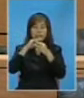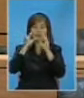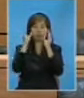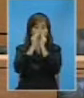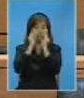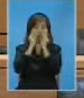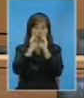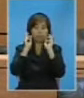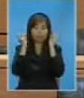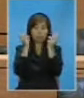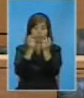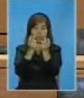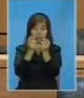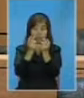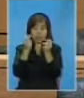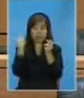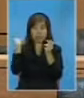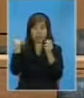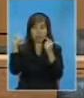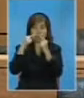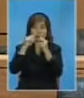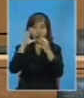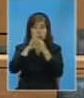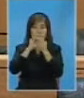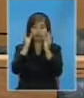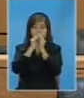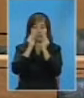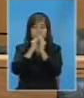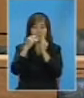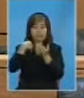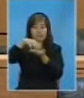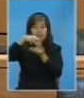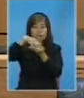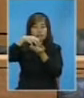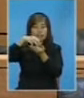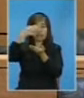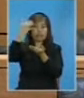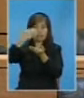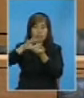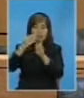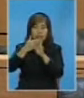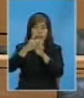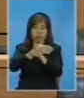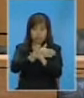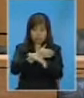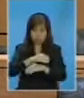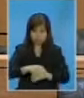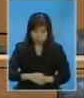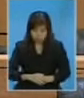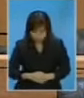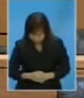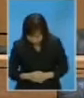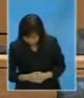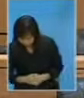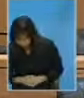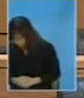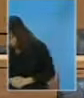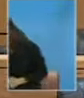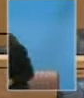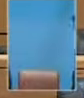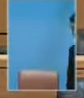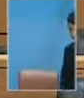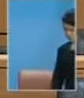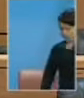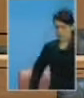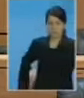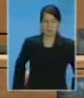มของคณะรัฐมนตรีตามที่ผมได้นำเรียนต่อสภาผู้แทนราษฎรเมื่อสักครู่ท่านประธานครับพอผมล